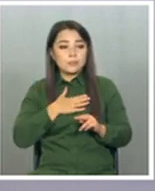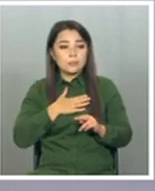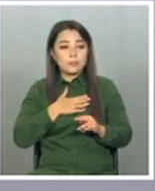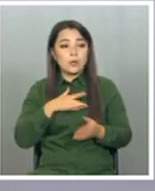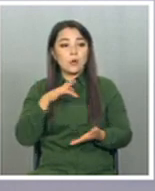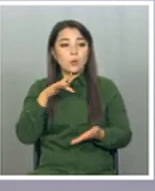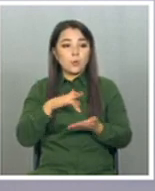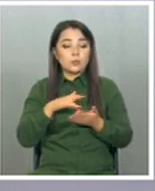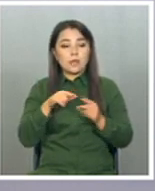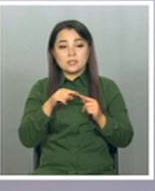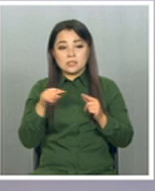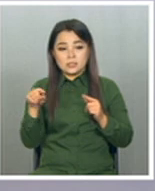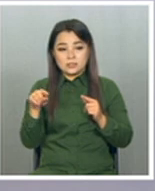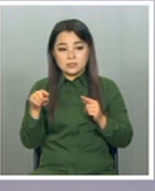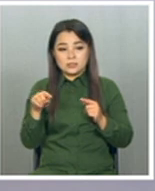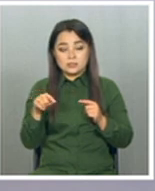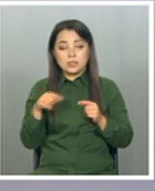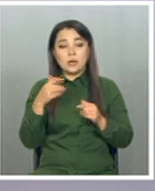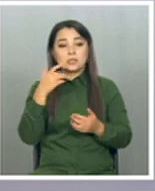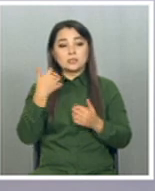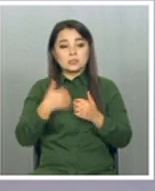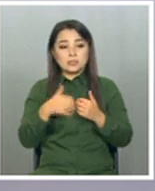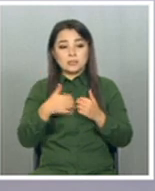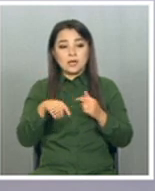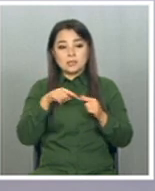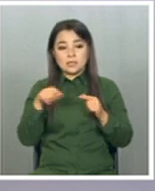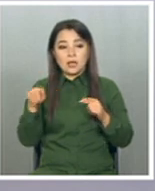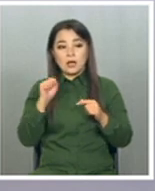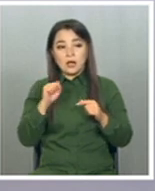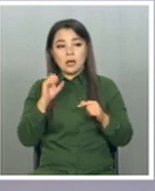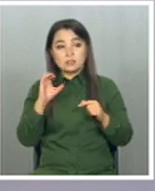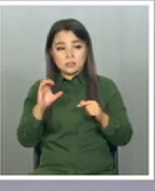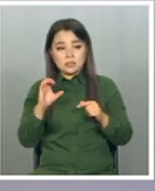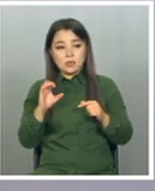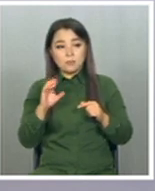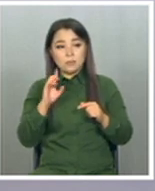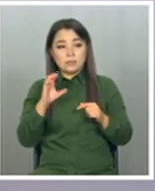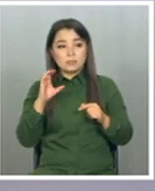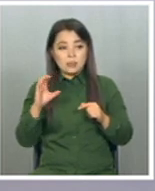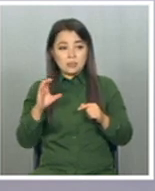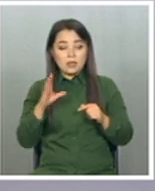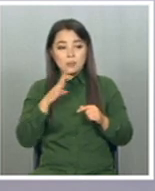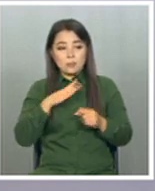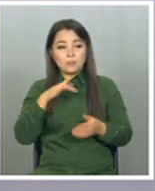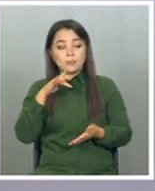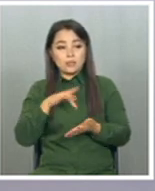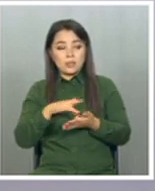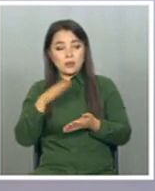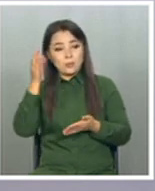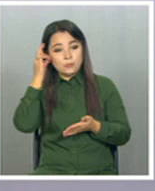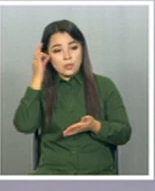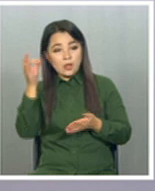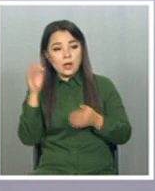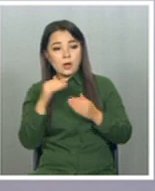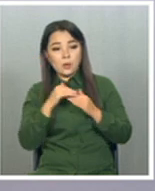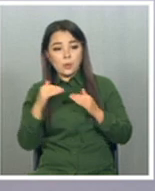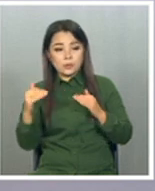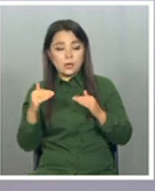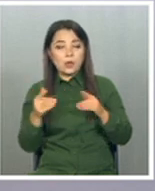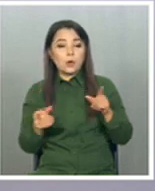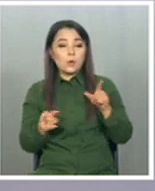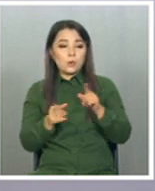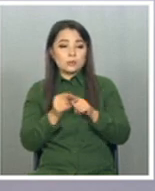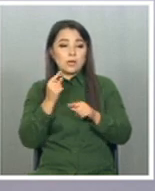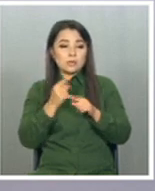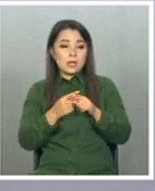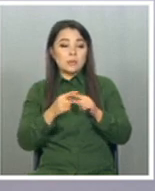орта сызық. Солай ғой, яғни АЦ және БЦ қабырғаларының дәл ортасын қосатын кесінді